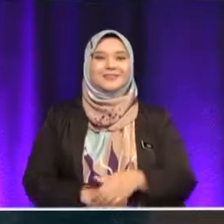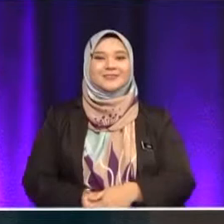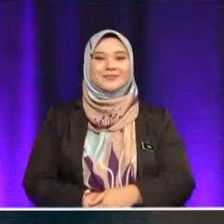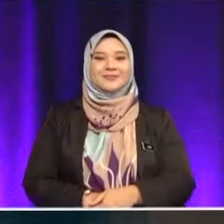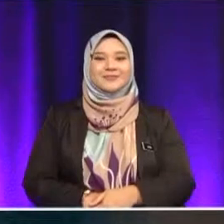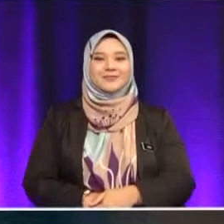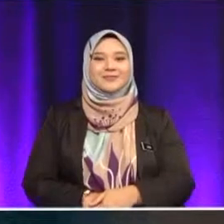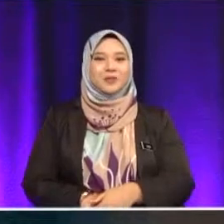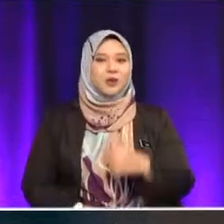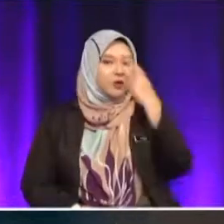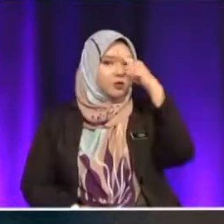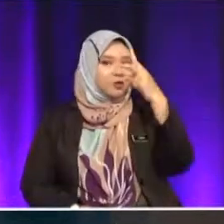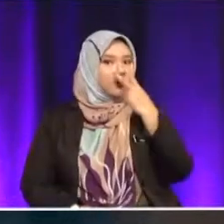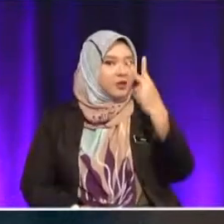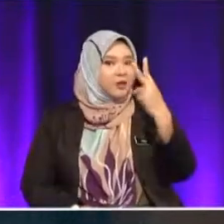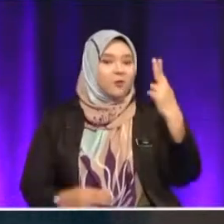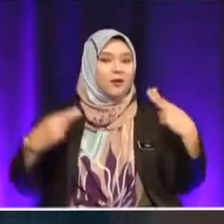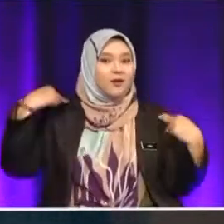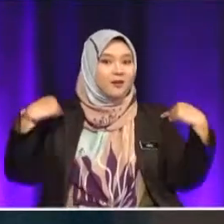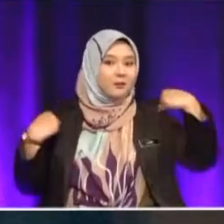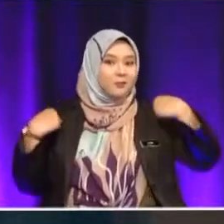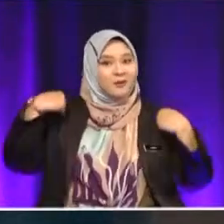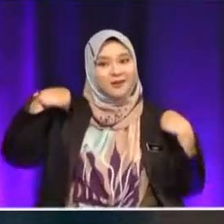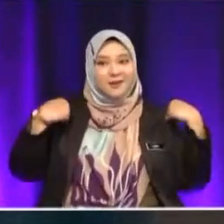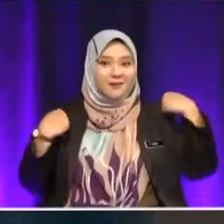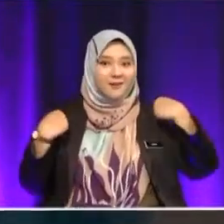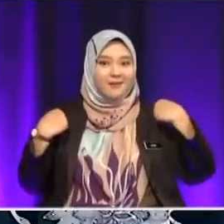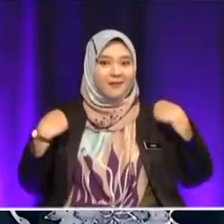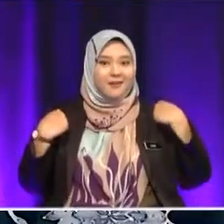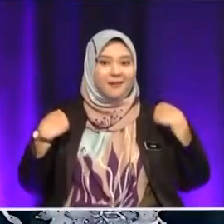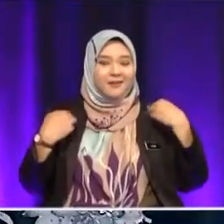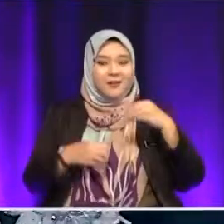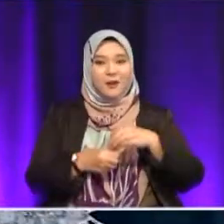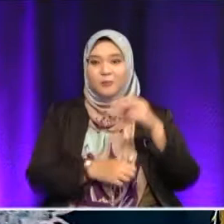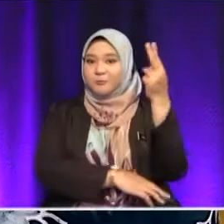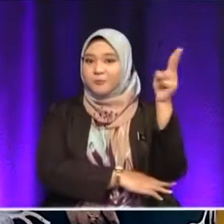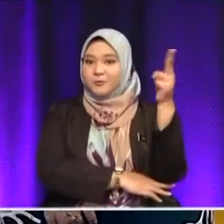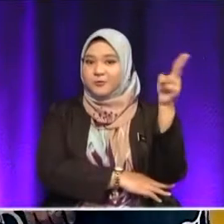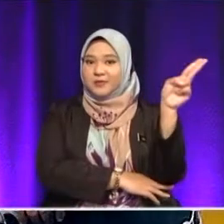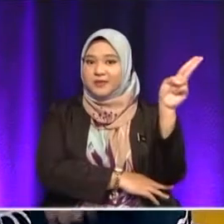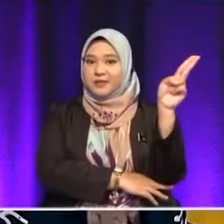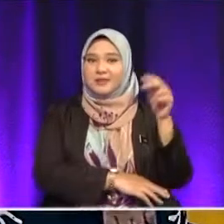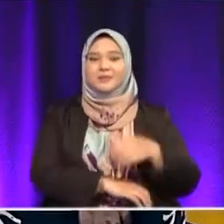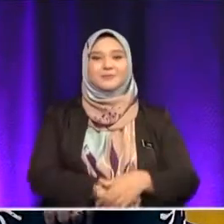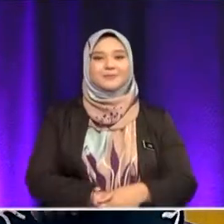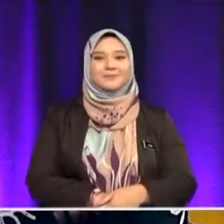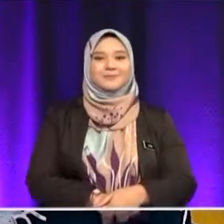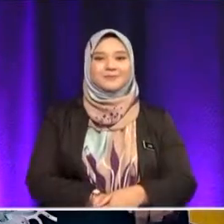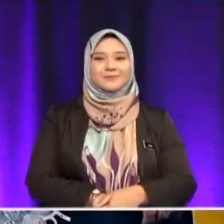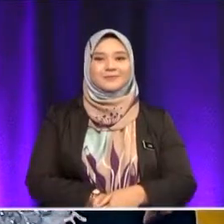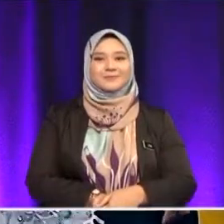jadi di sini inilah jenis-jenis pelancongan yang terdapat di negara kita Baiklah ya kita sekarang